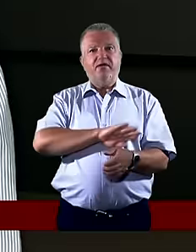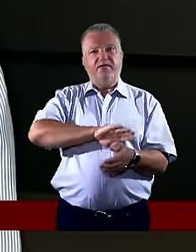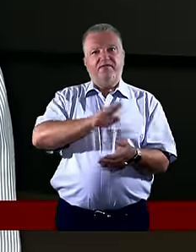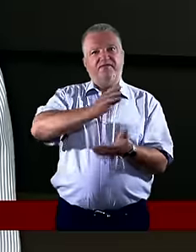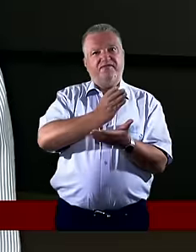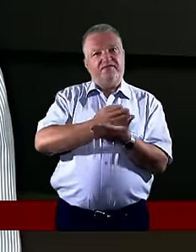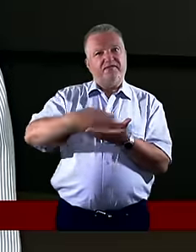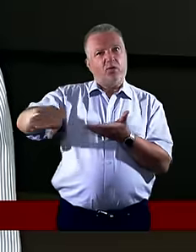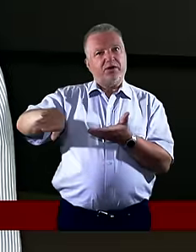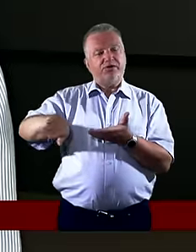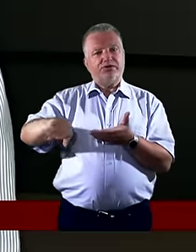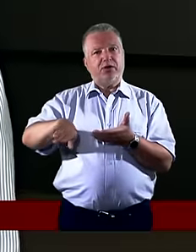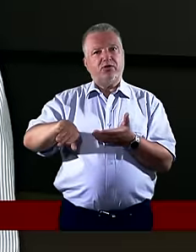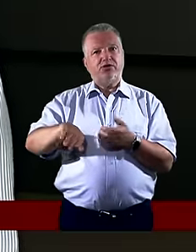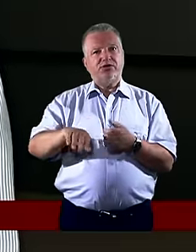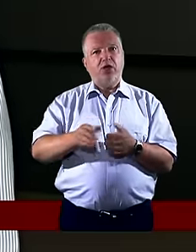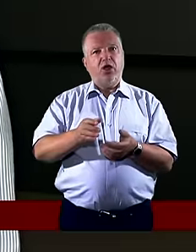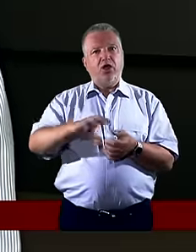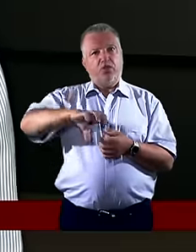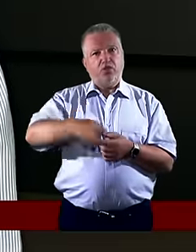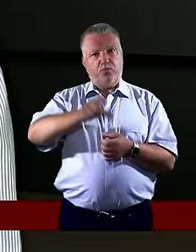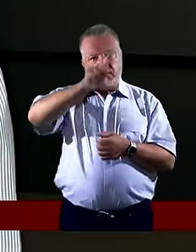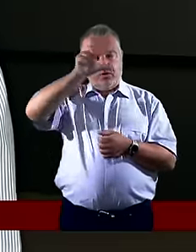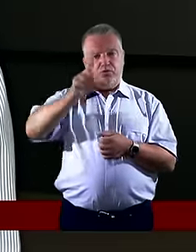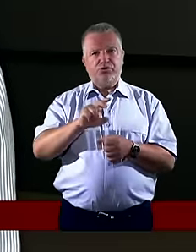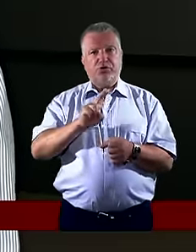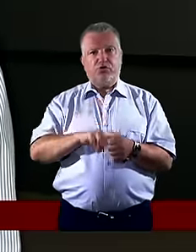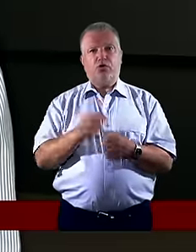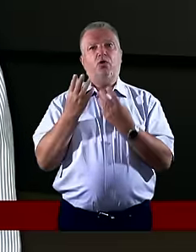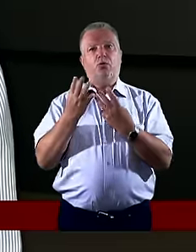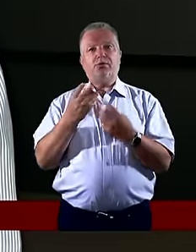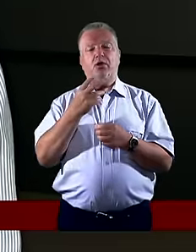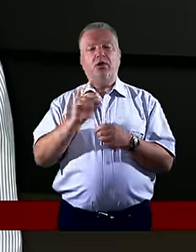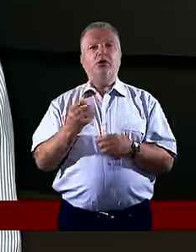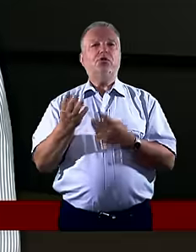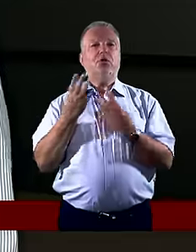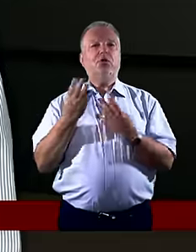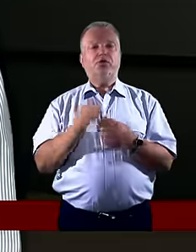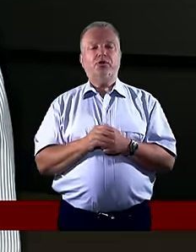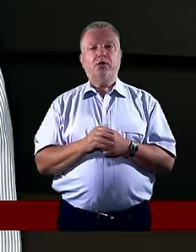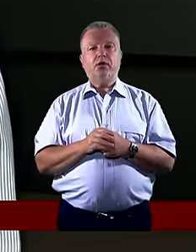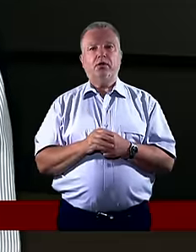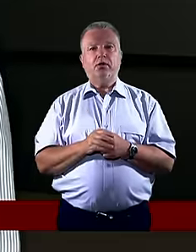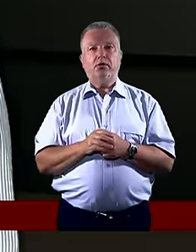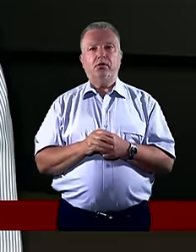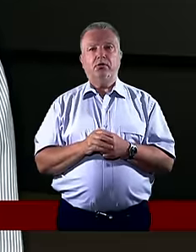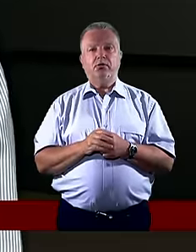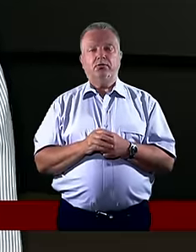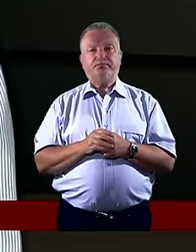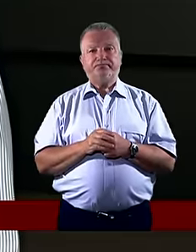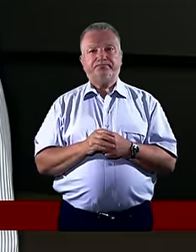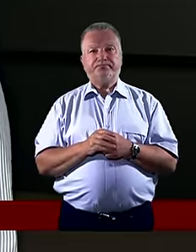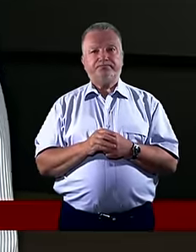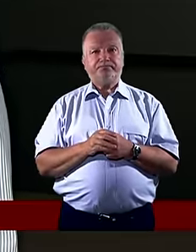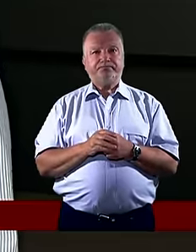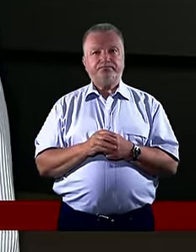dyskryminując pewne grupy ludzi, których my, jako chrześcijanie, możemy uważać za niegodnych, za tych, którzy są, tak jak Zacheusz,